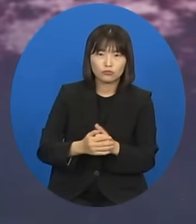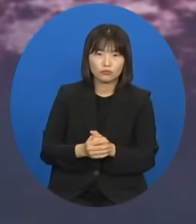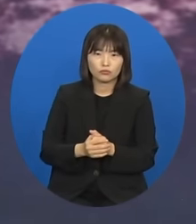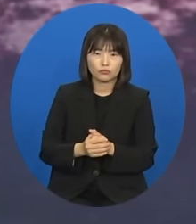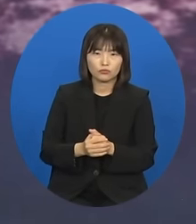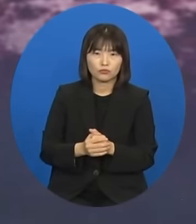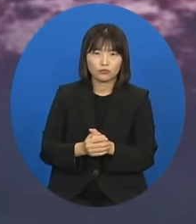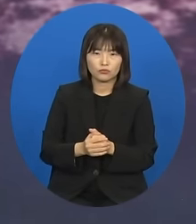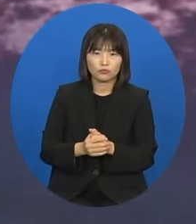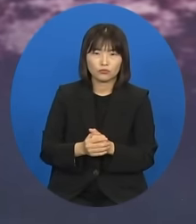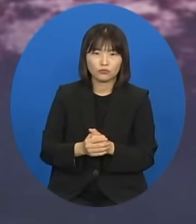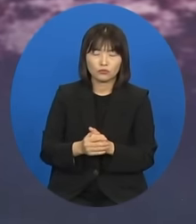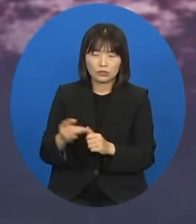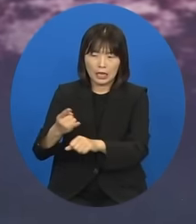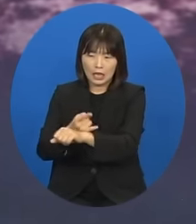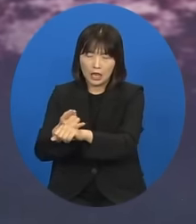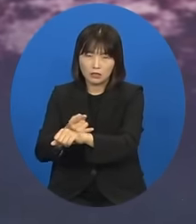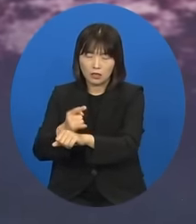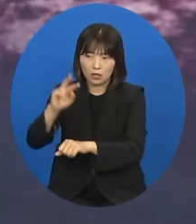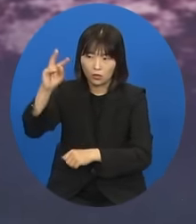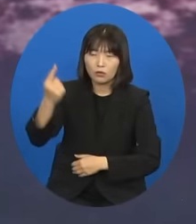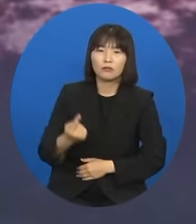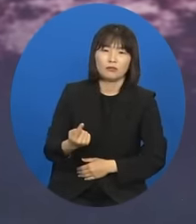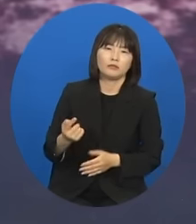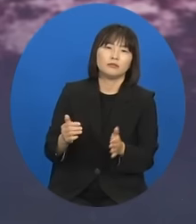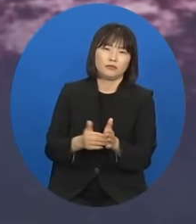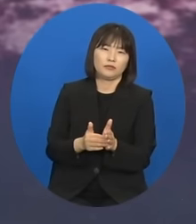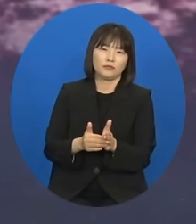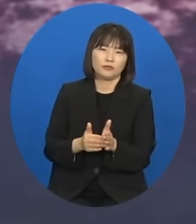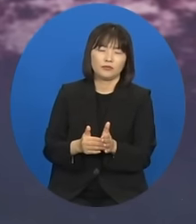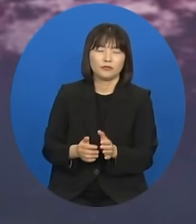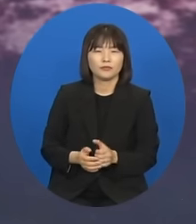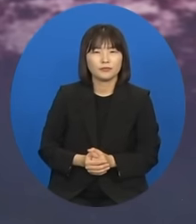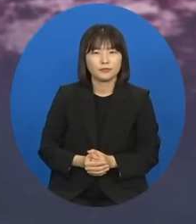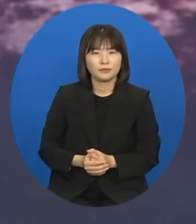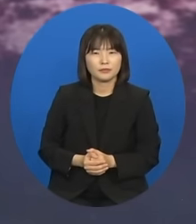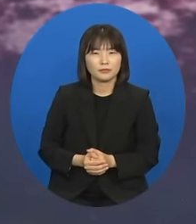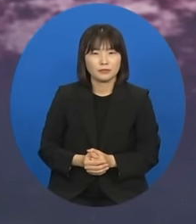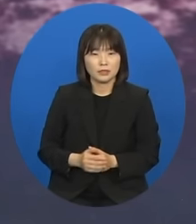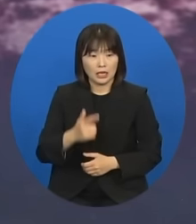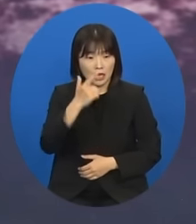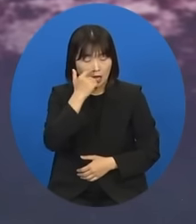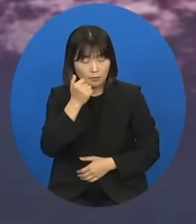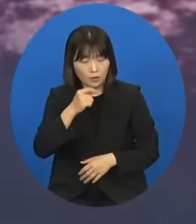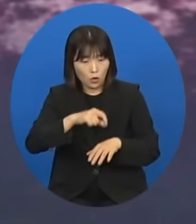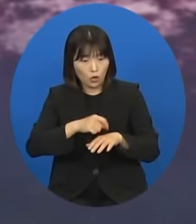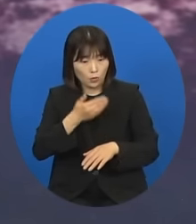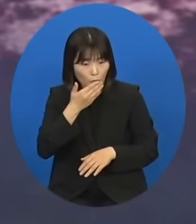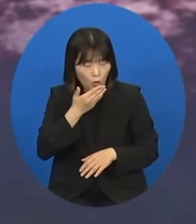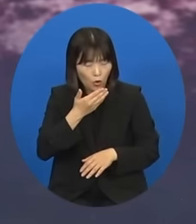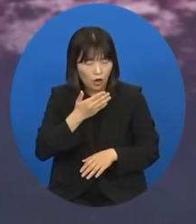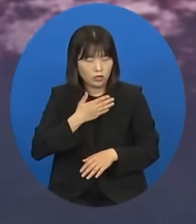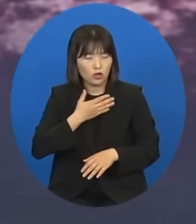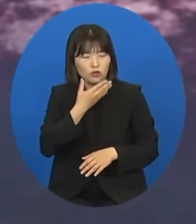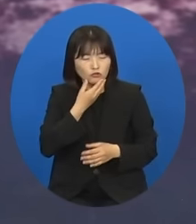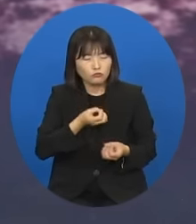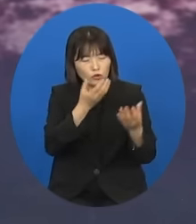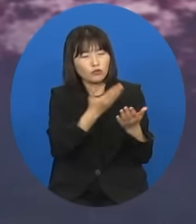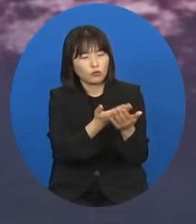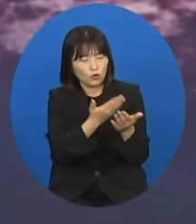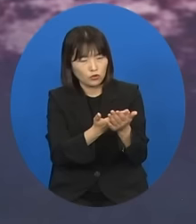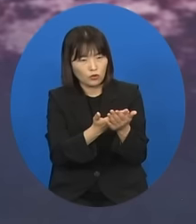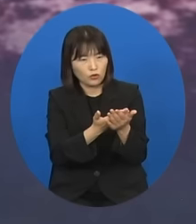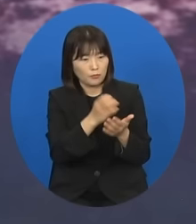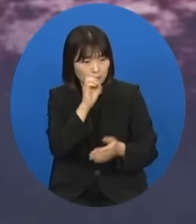돌아옵니다 에서가 돌아옵니다 아버지여 고개를 잡수시고 마음껏 내게 축복하소서 그러나